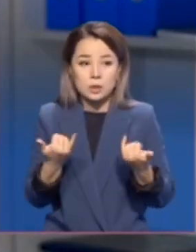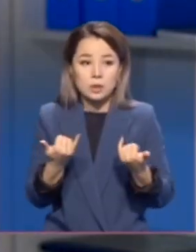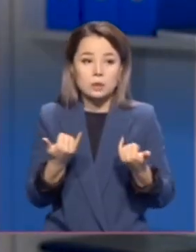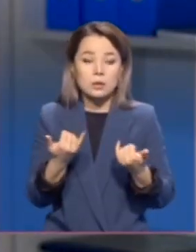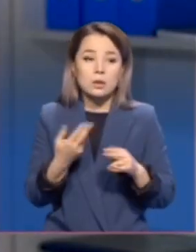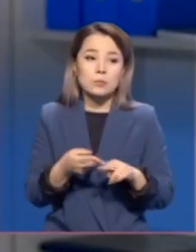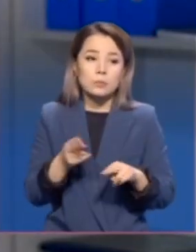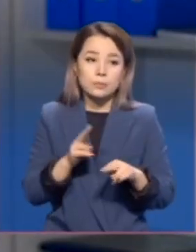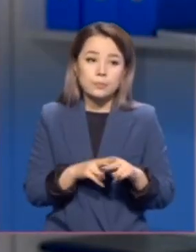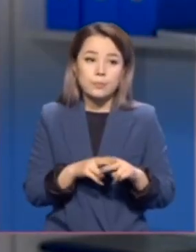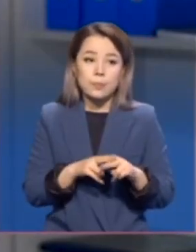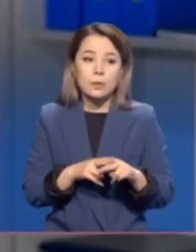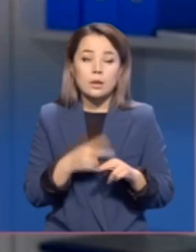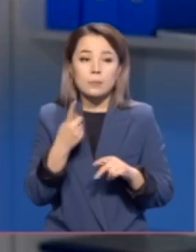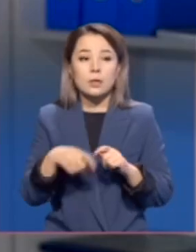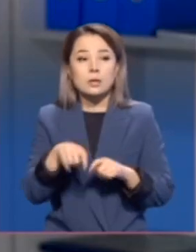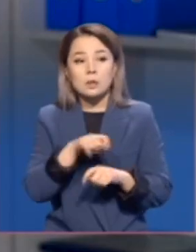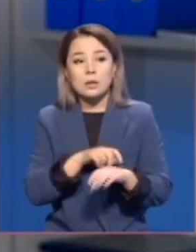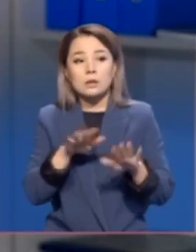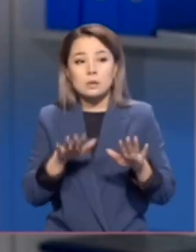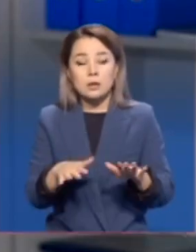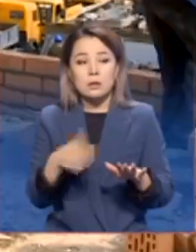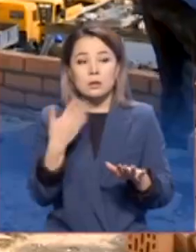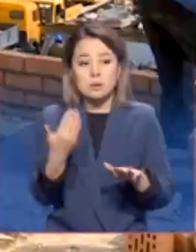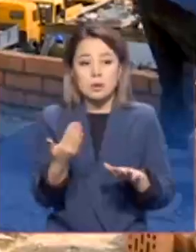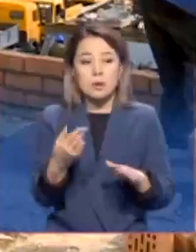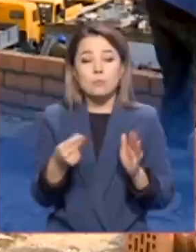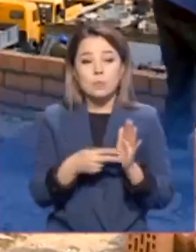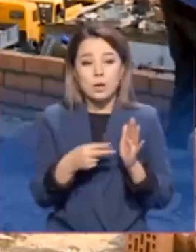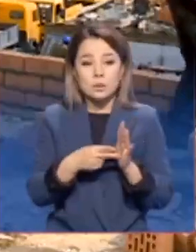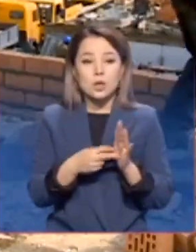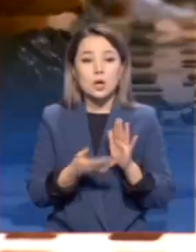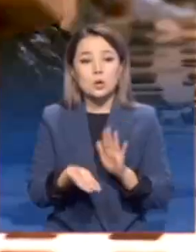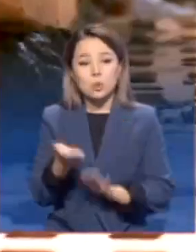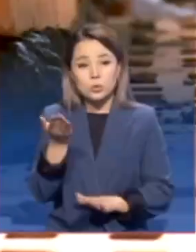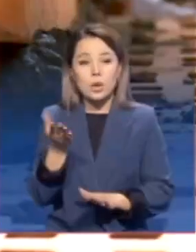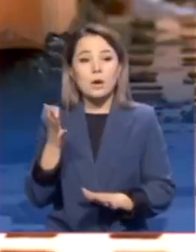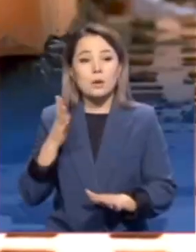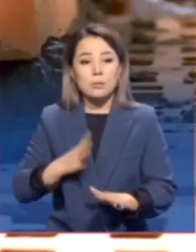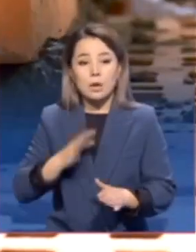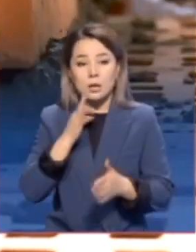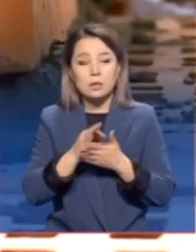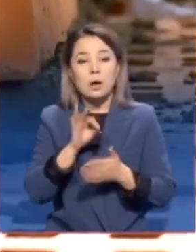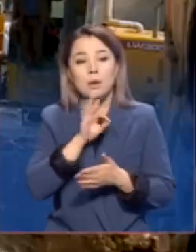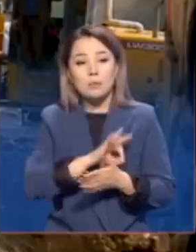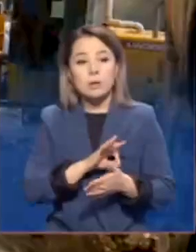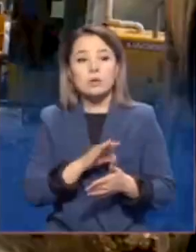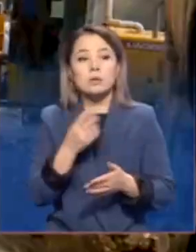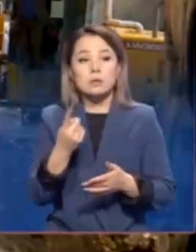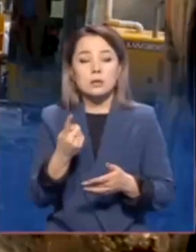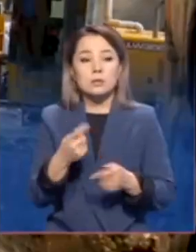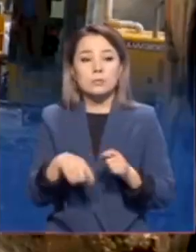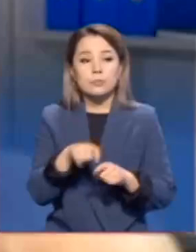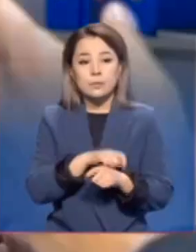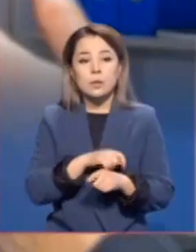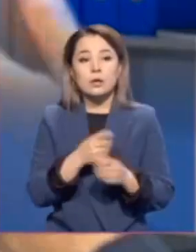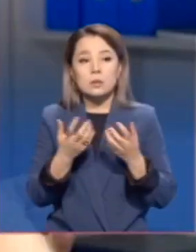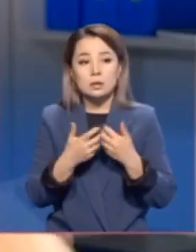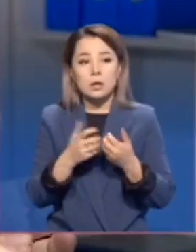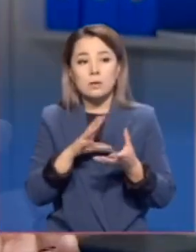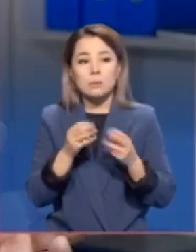жаңағы бір шаршы метрдің бағасын көтеруге мәжбүр болады. Онда пайдасын айтыңызшы, бір шаршы метр бағасының.